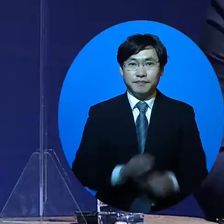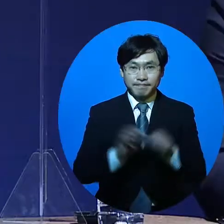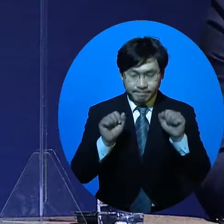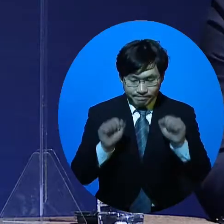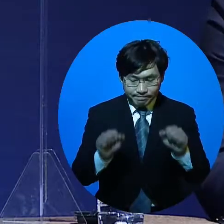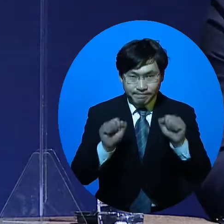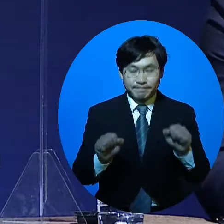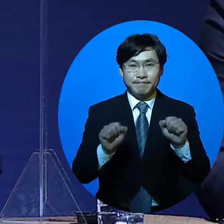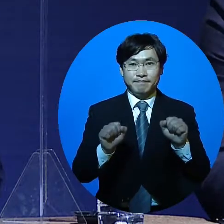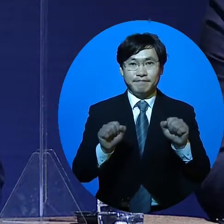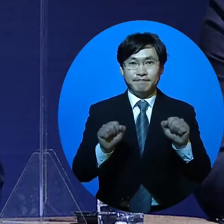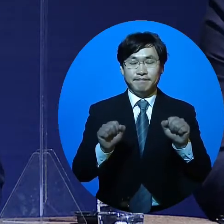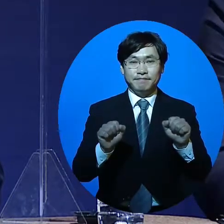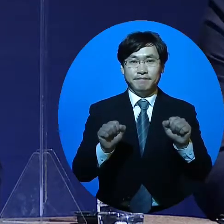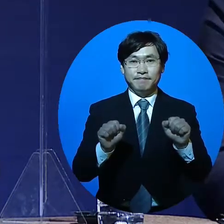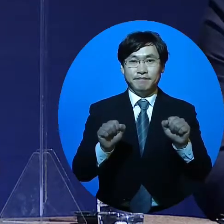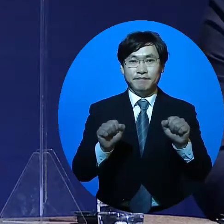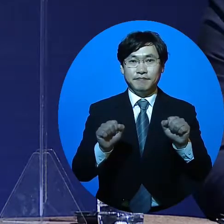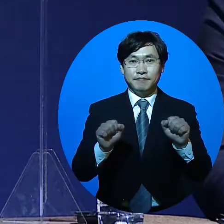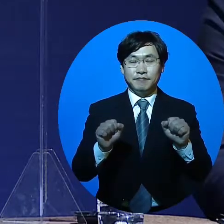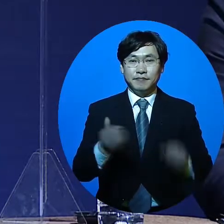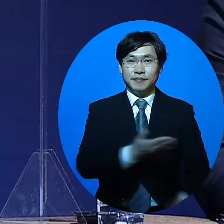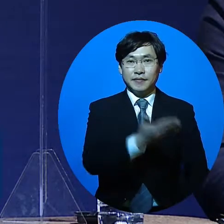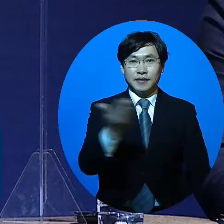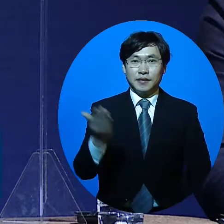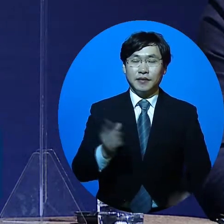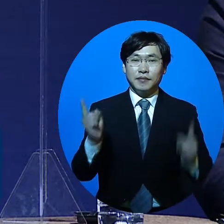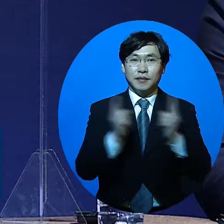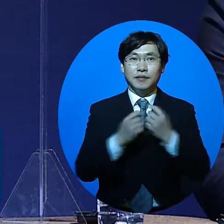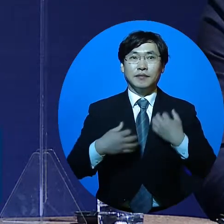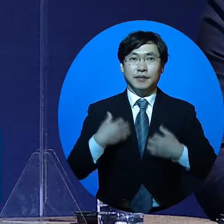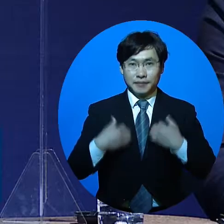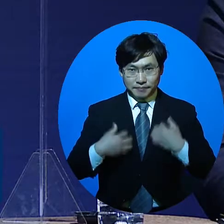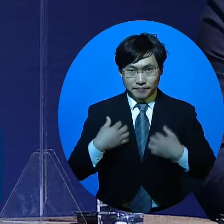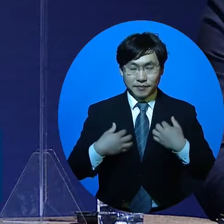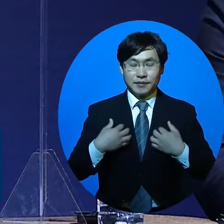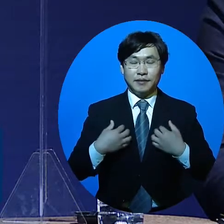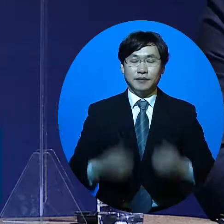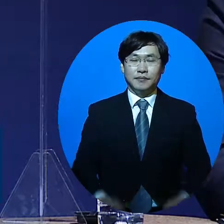안녕하십니까. 저는 강원연구원 계획경영실장 김태동 박사입니다.